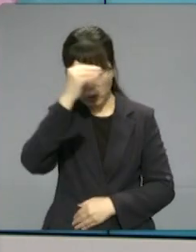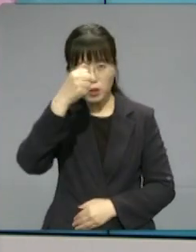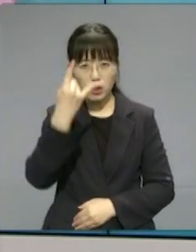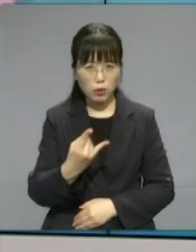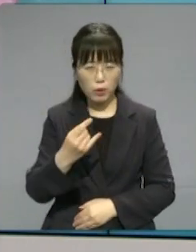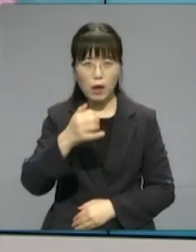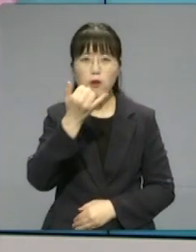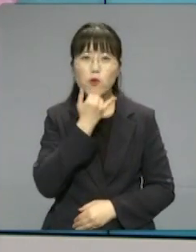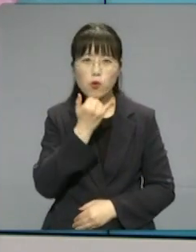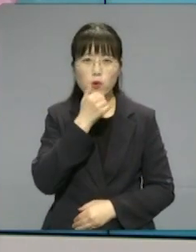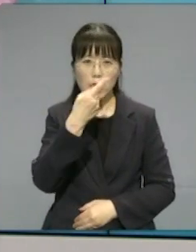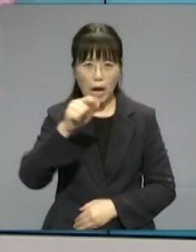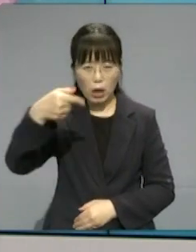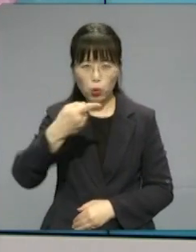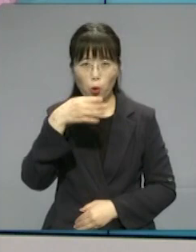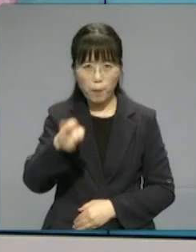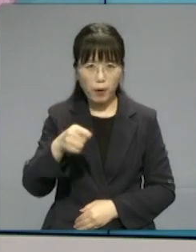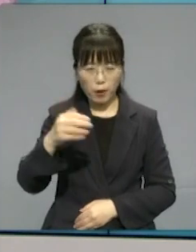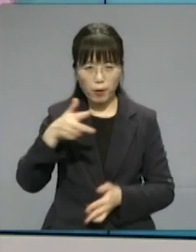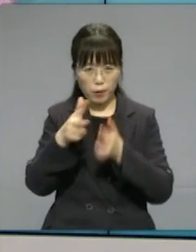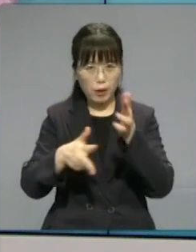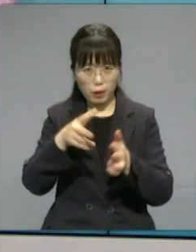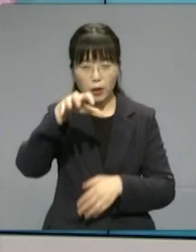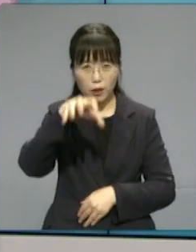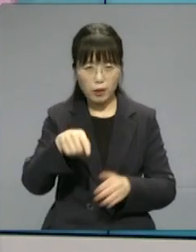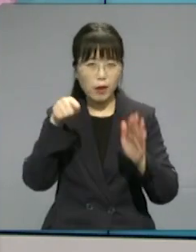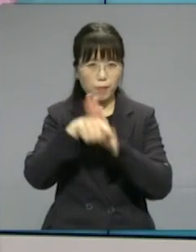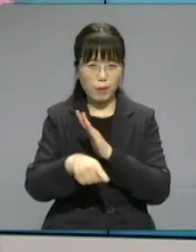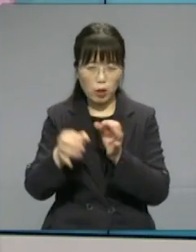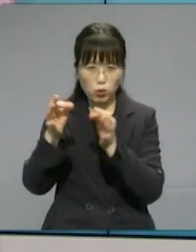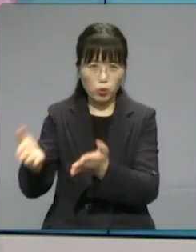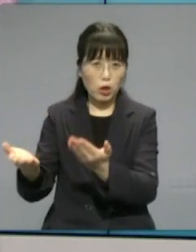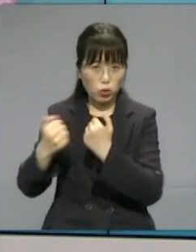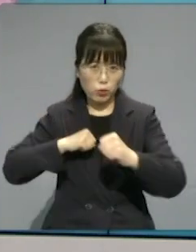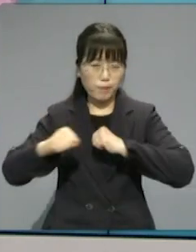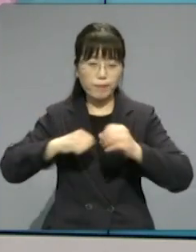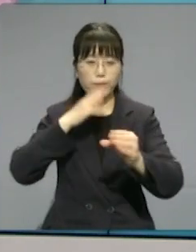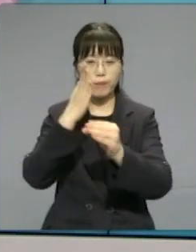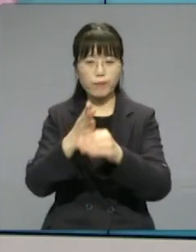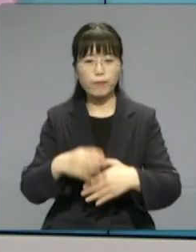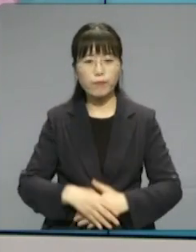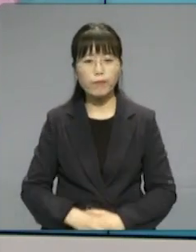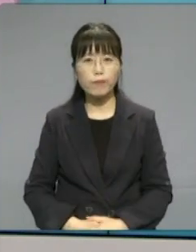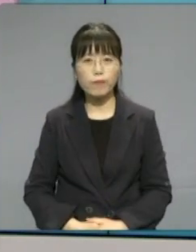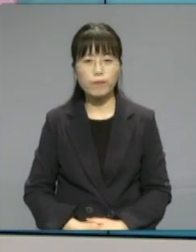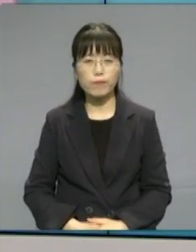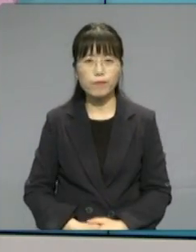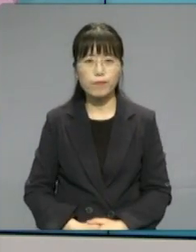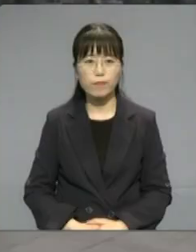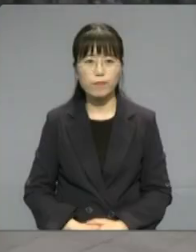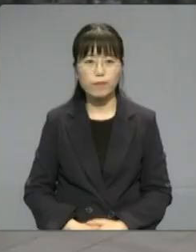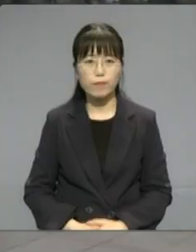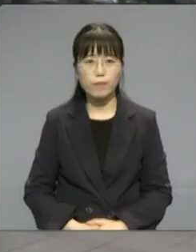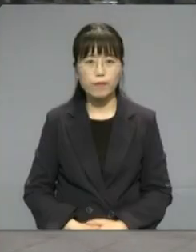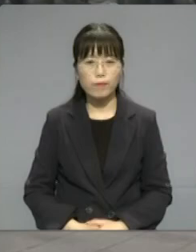독일 하노버 산업박람회를 찾아 투자 유치 활동을 벌였습니다. 김대영 기자입니다.